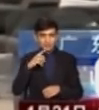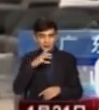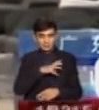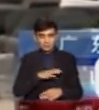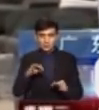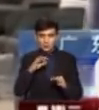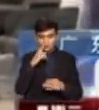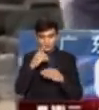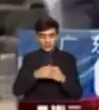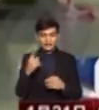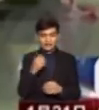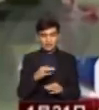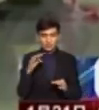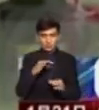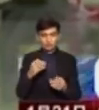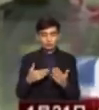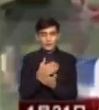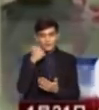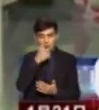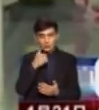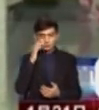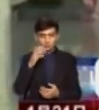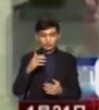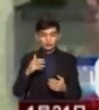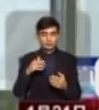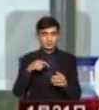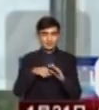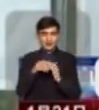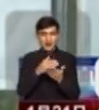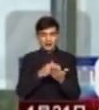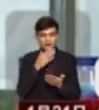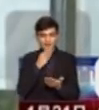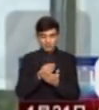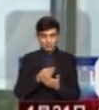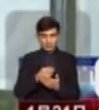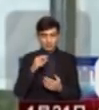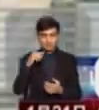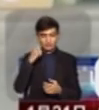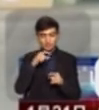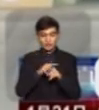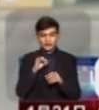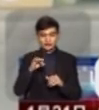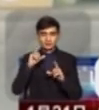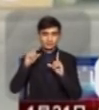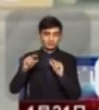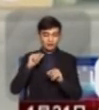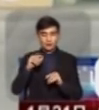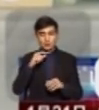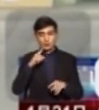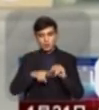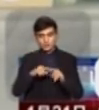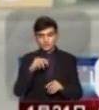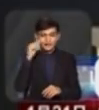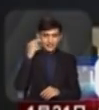В ближайшие недели здесь будут отмечать Новый год по лунному календарю. И миллионы жителей страны отправятся в поездки как к родственникам в Китае, так